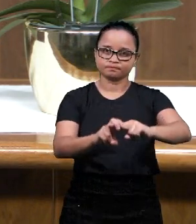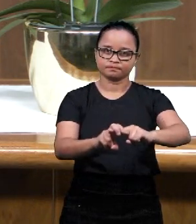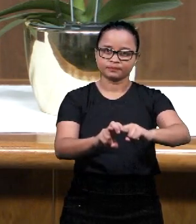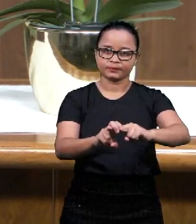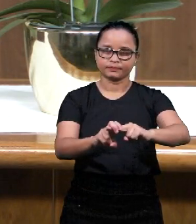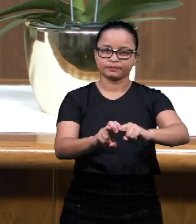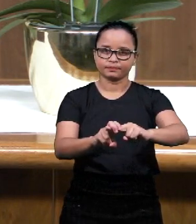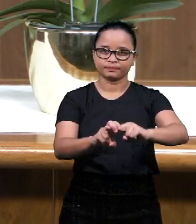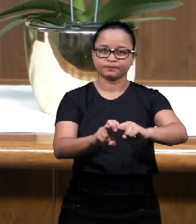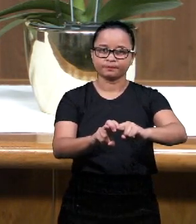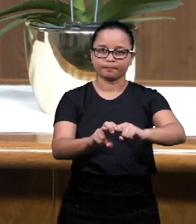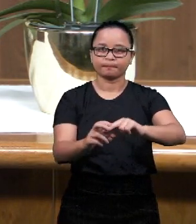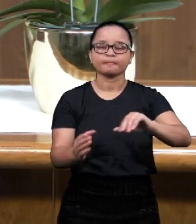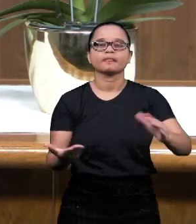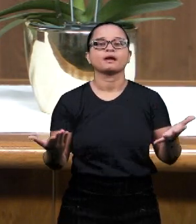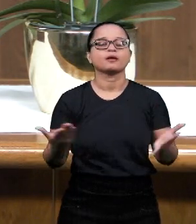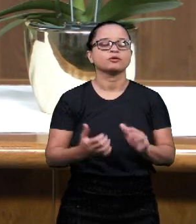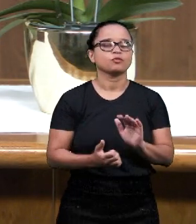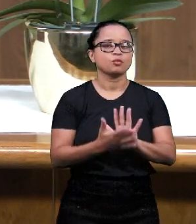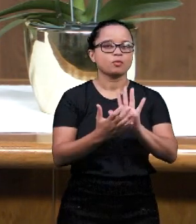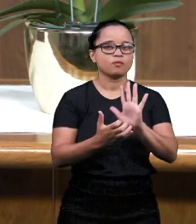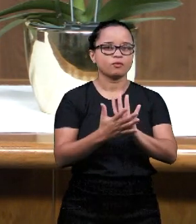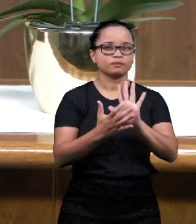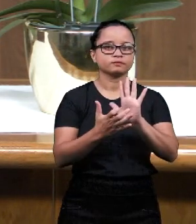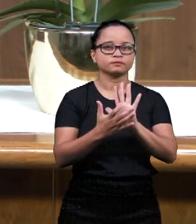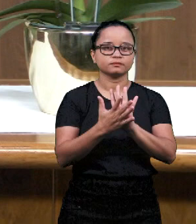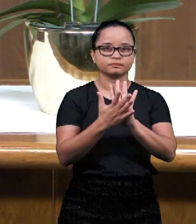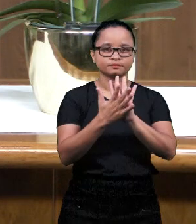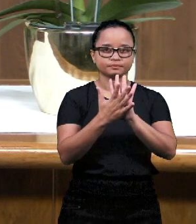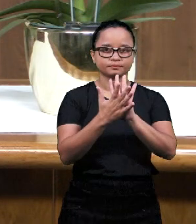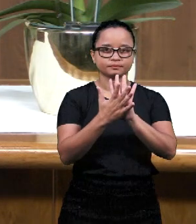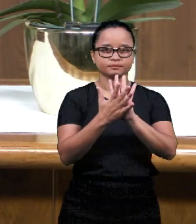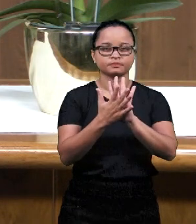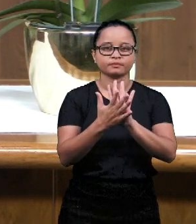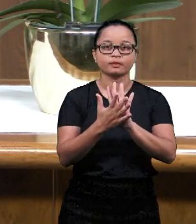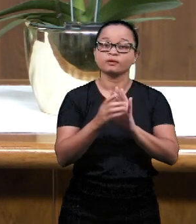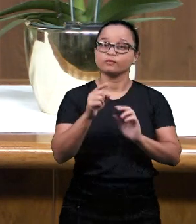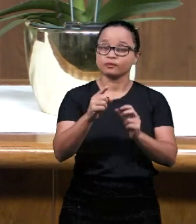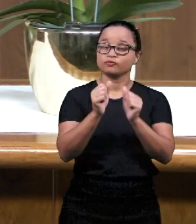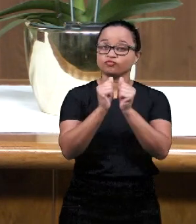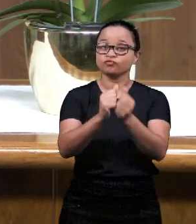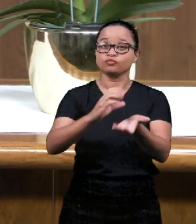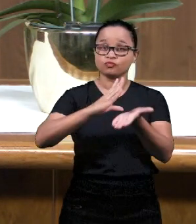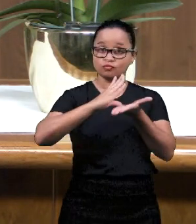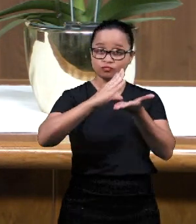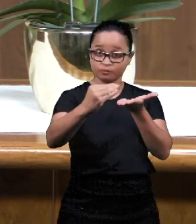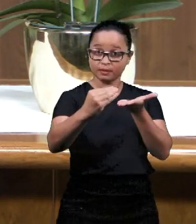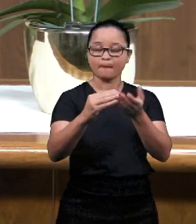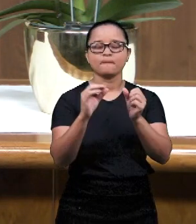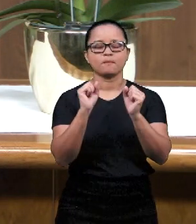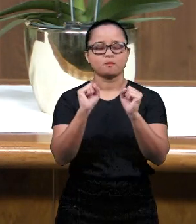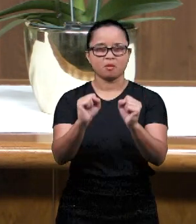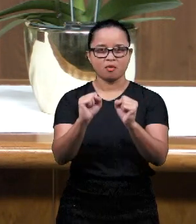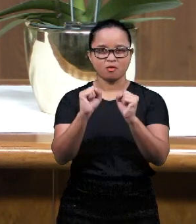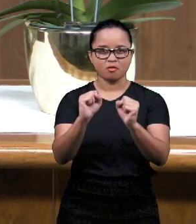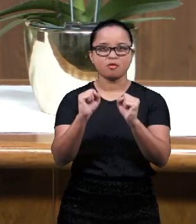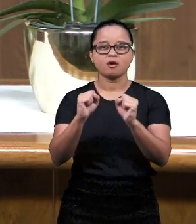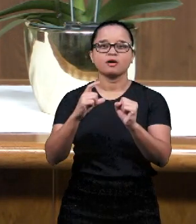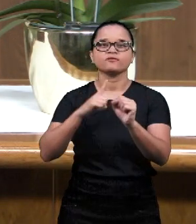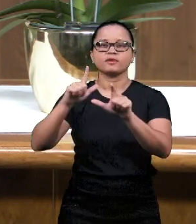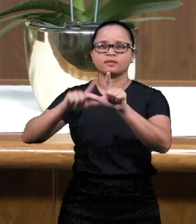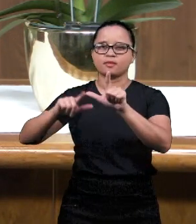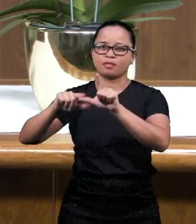s'asseoir. Nous allons louer le Seigneur maintenant. Nous allons chanter un chant de louange au Seigneur. Vous pouvez participer, chanter. La louange va